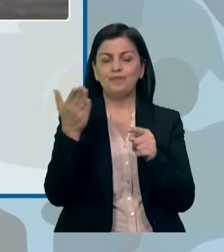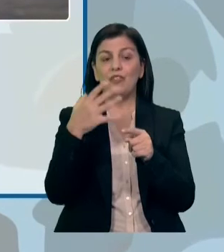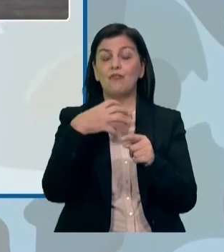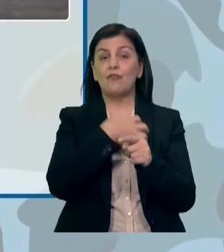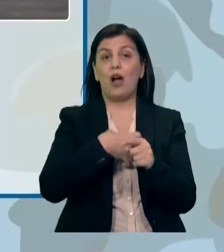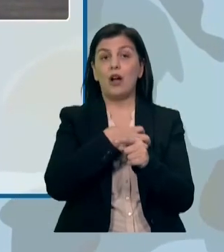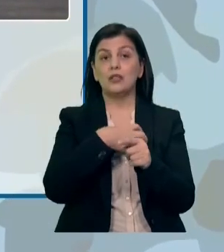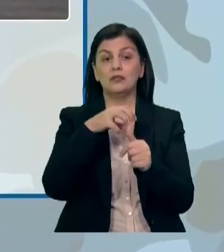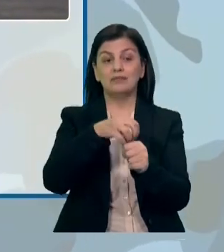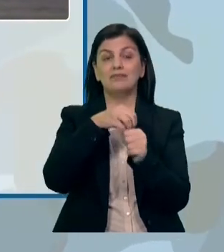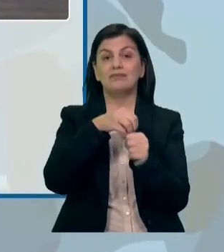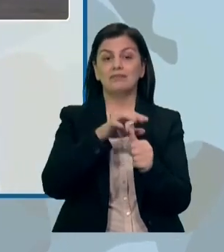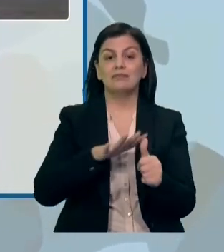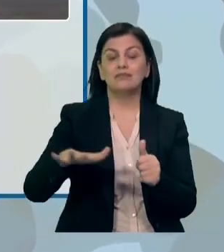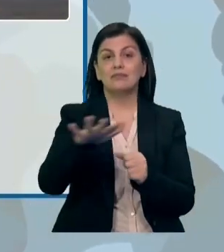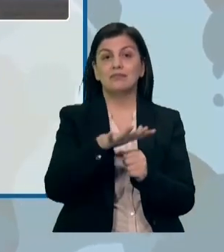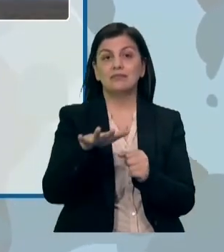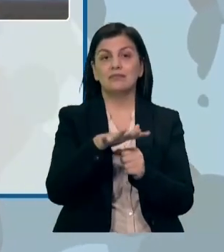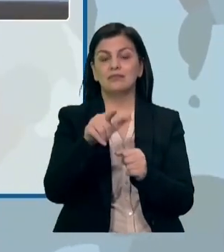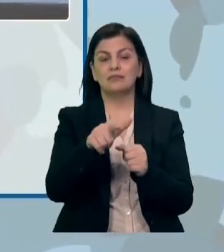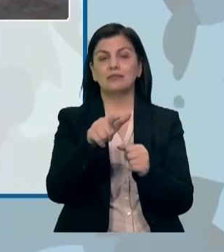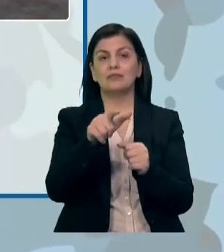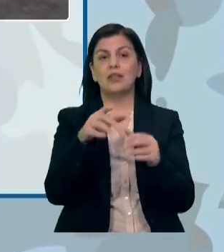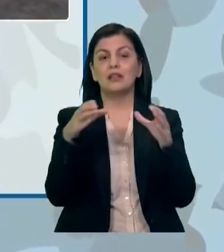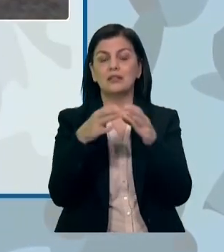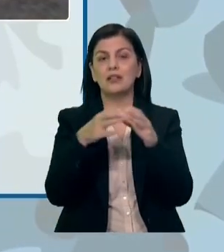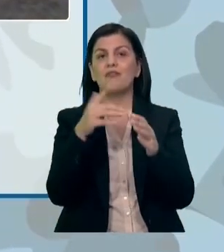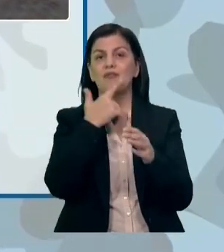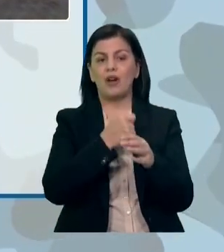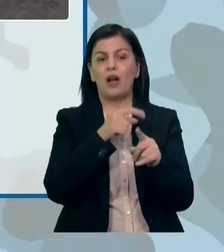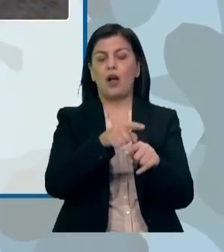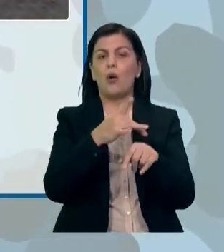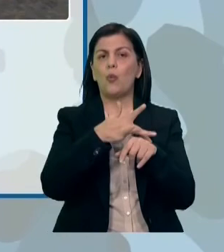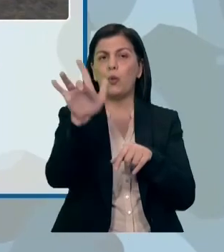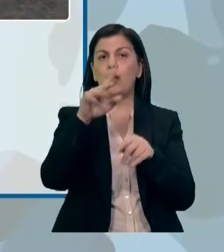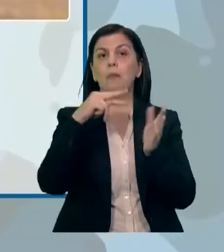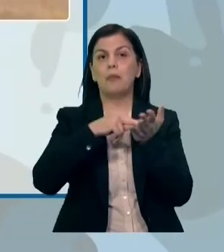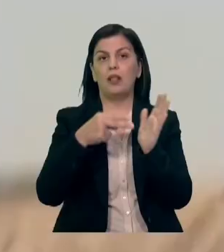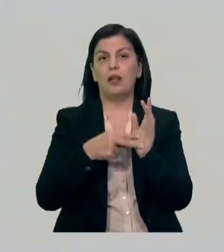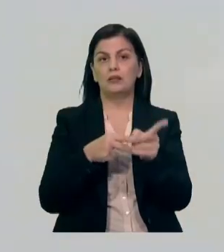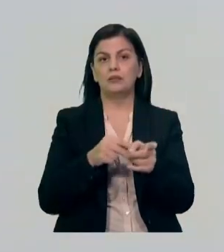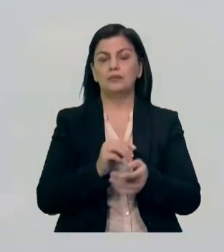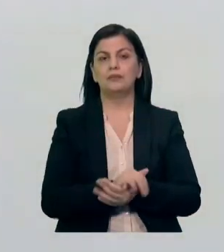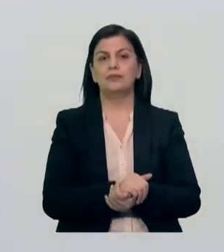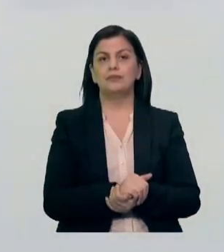obyektlərini, cəmləşmə rayonlarında olan kütləvi sayda şəxsi heyətin məhv edilməsi üçün nəzərdə tutulub.